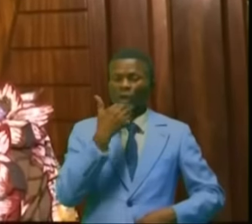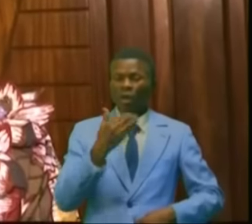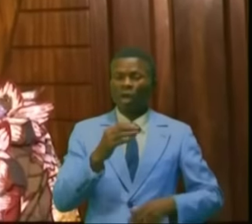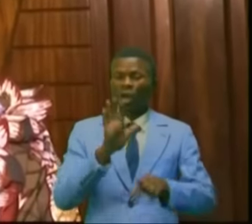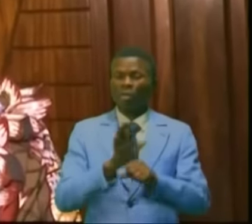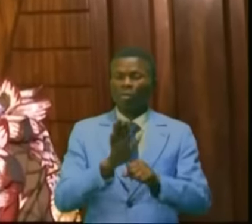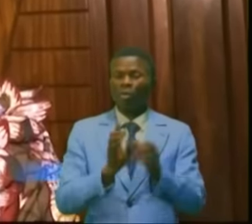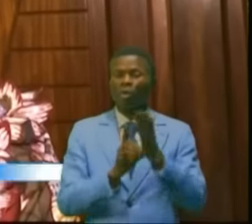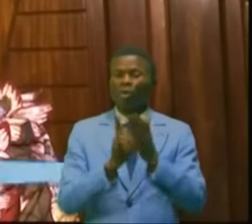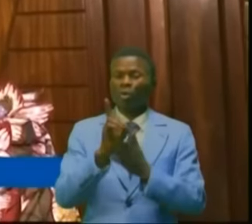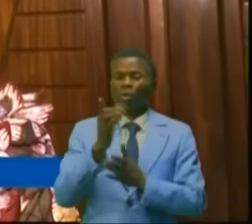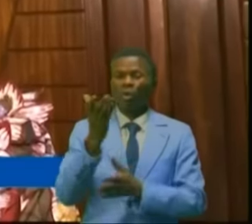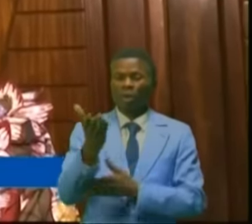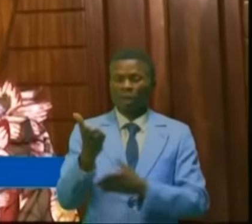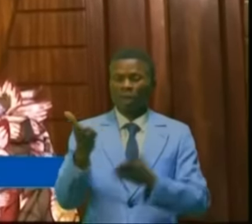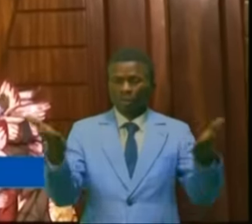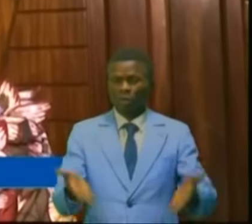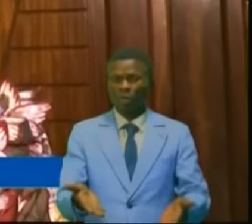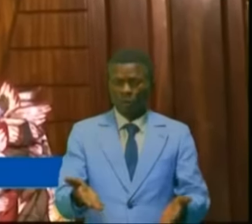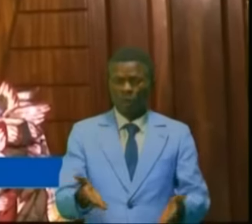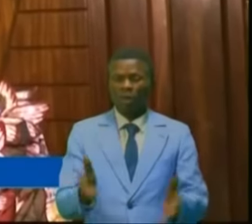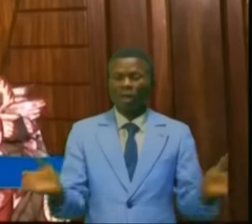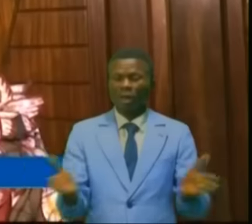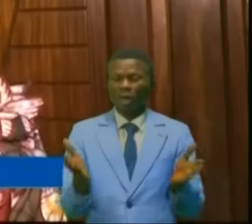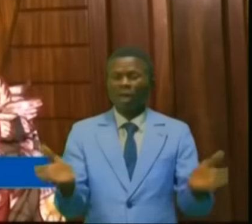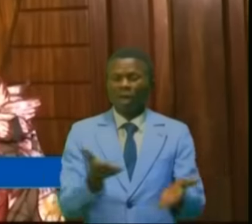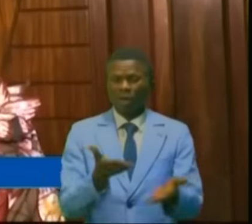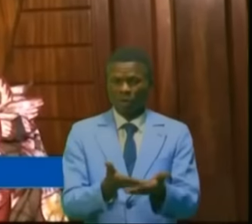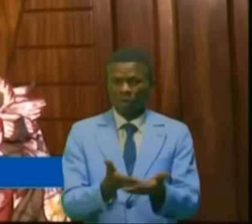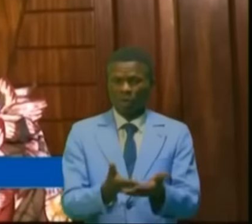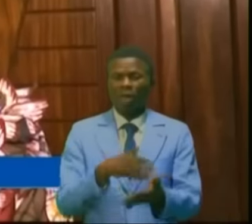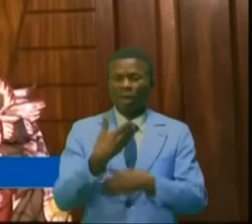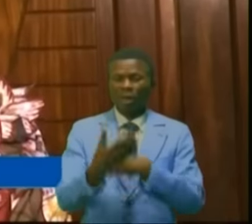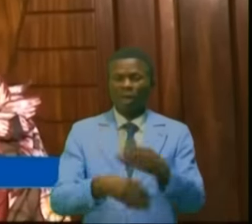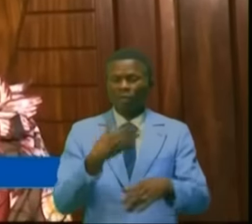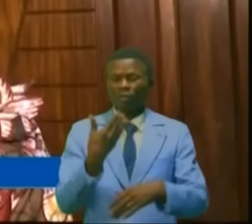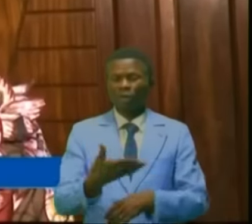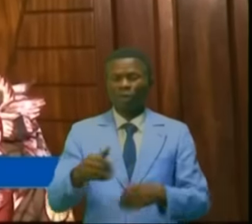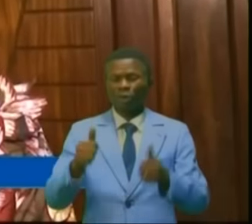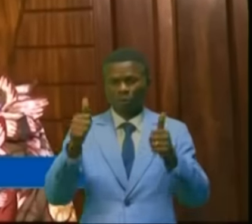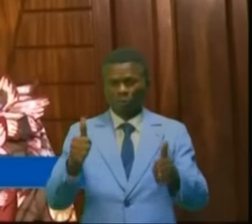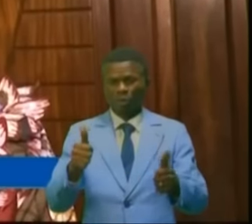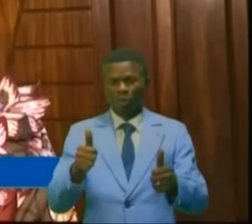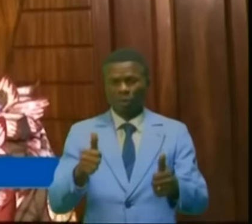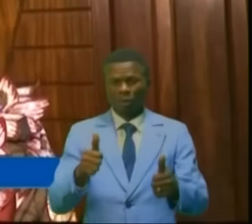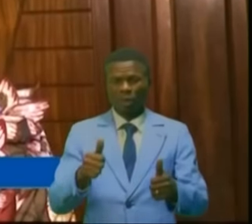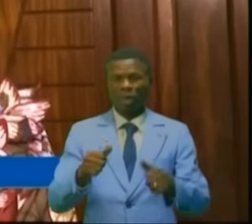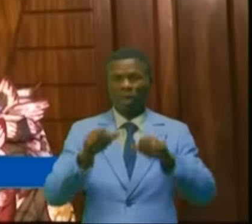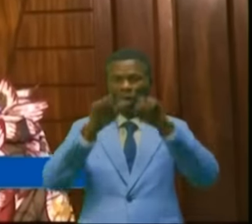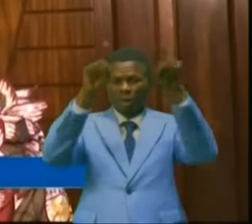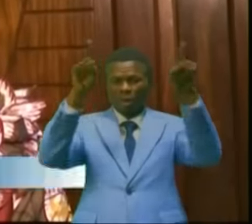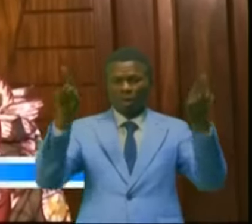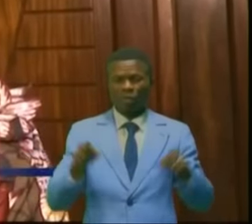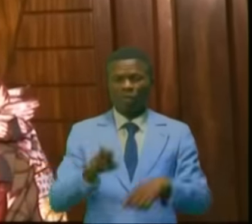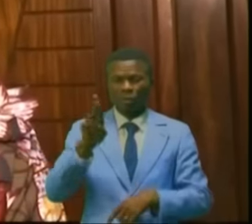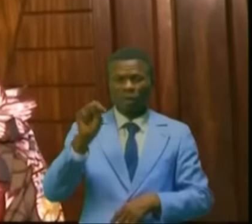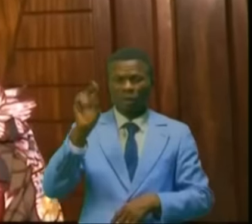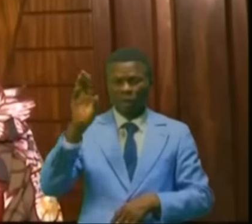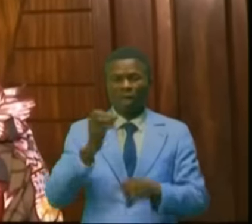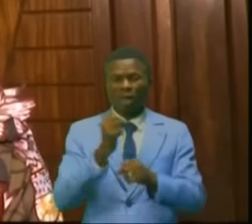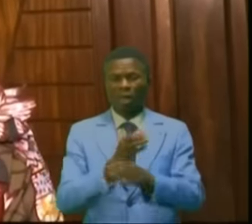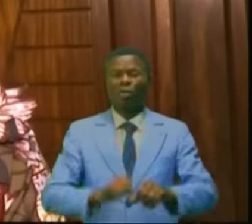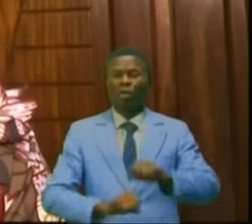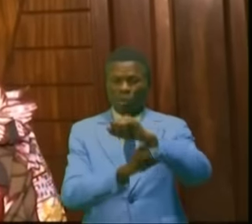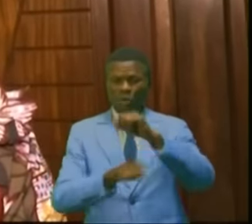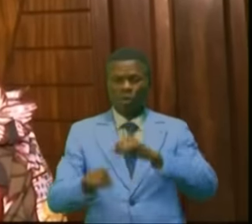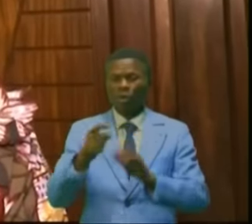en devenir, qui sont ici, qui sont encadrés et qui réalisent des belles choses. Et la chaîne nationale est prête à les accompagner et à